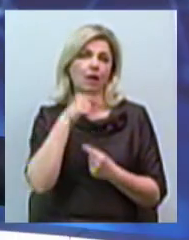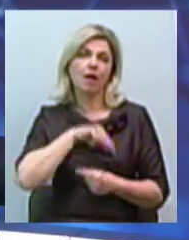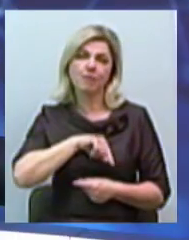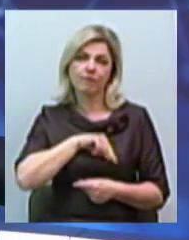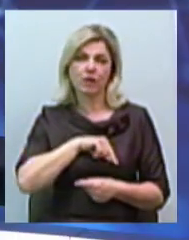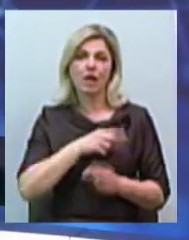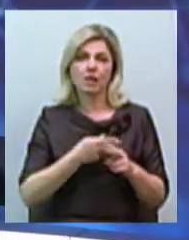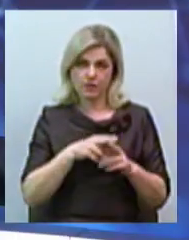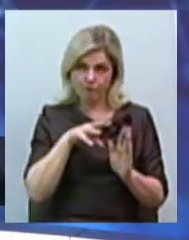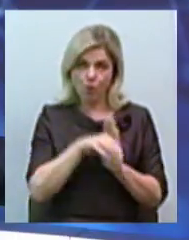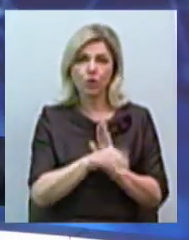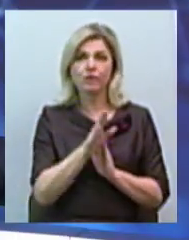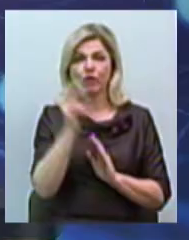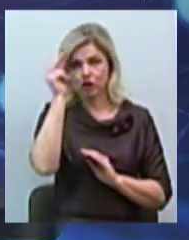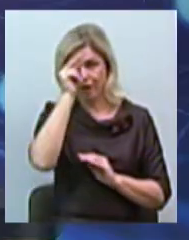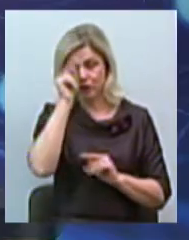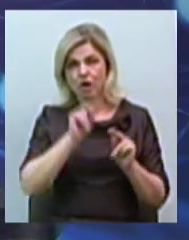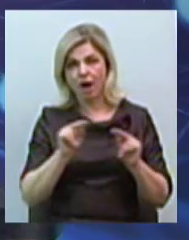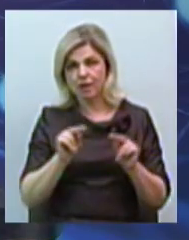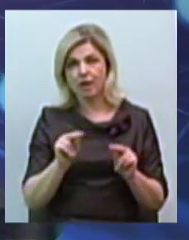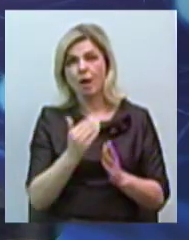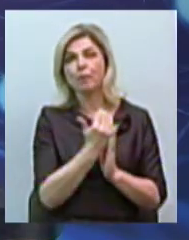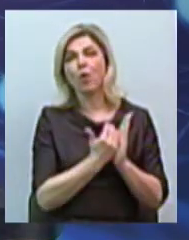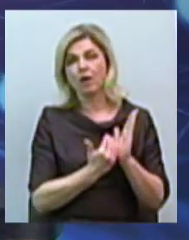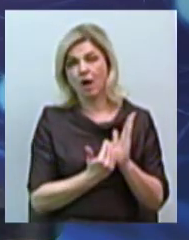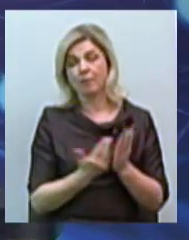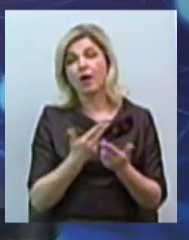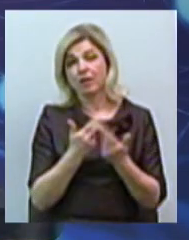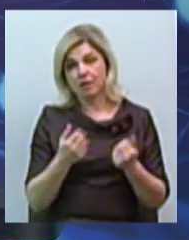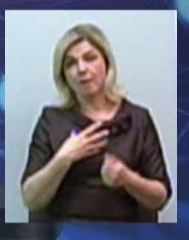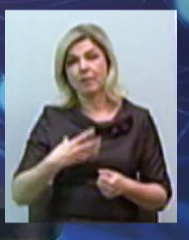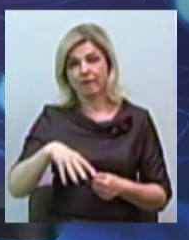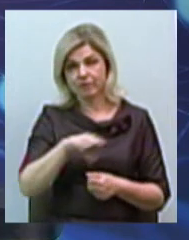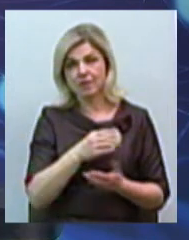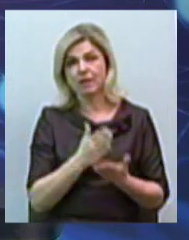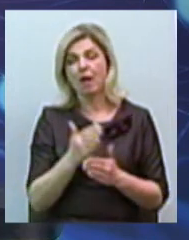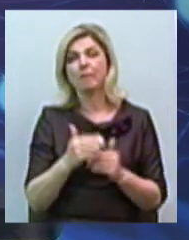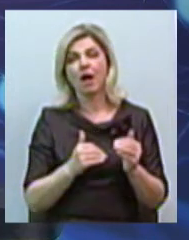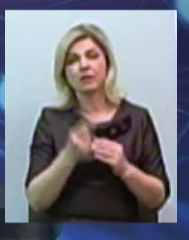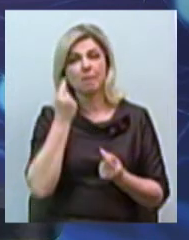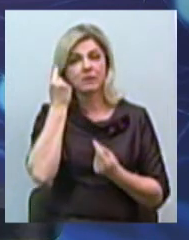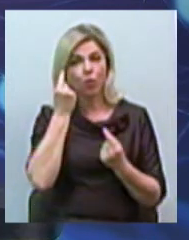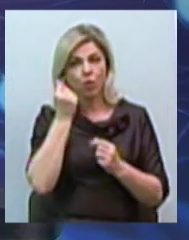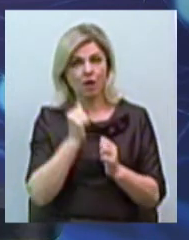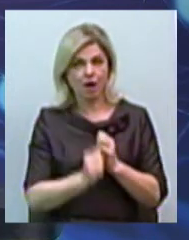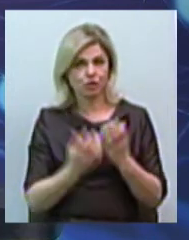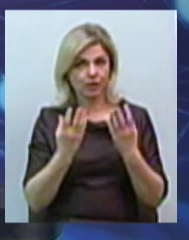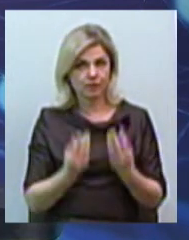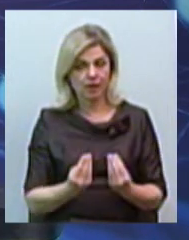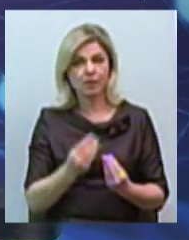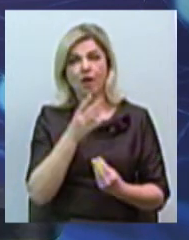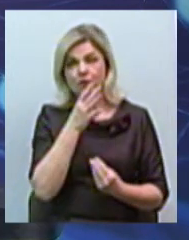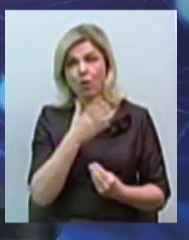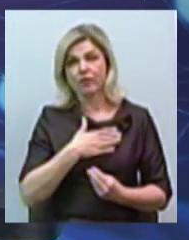у навчальній програмі? Так, ми всі по суті, є практикуючими психологами кожен день. І під час